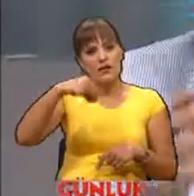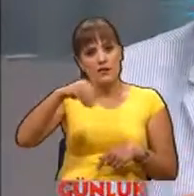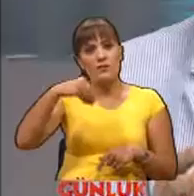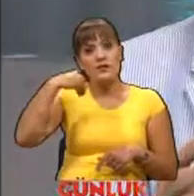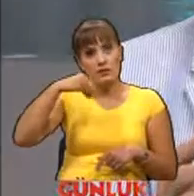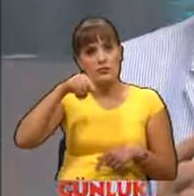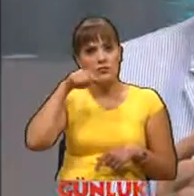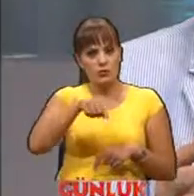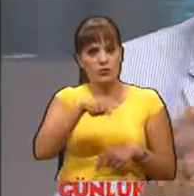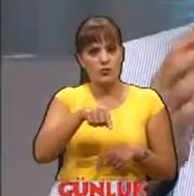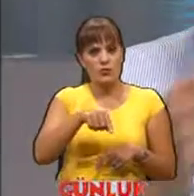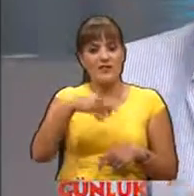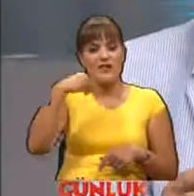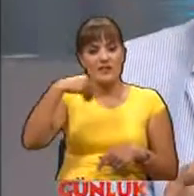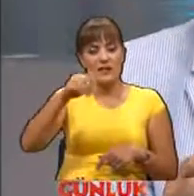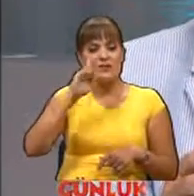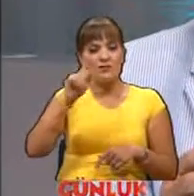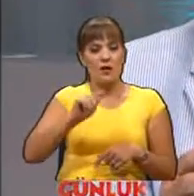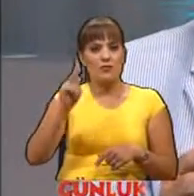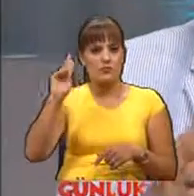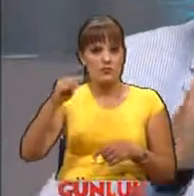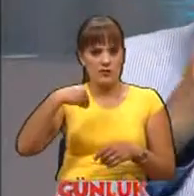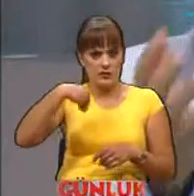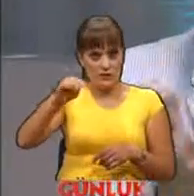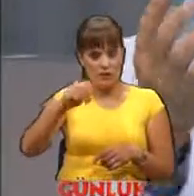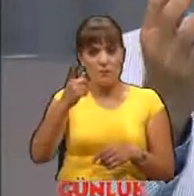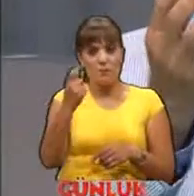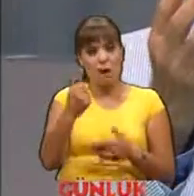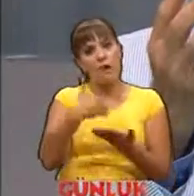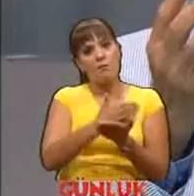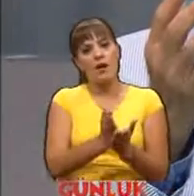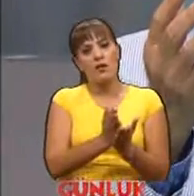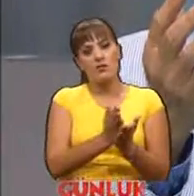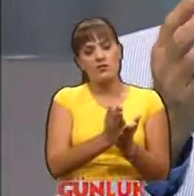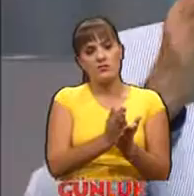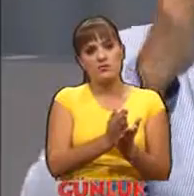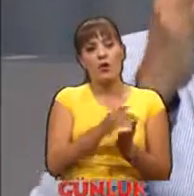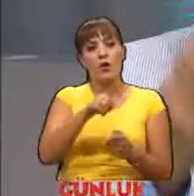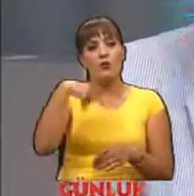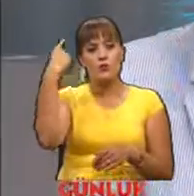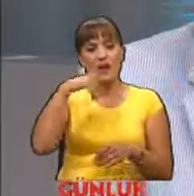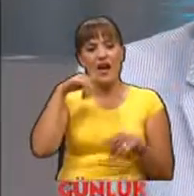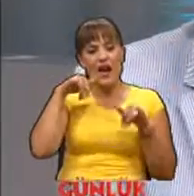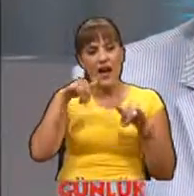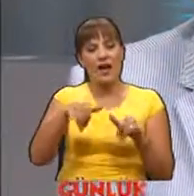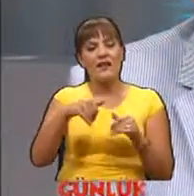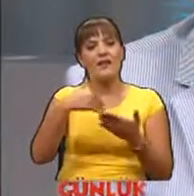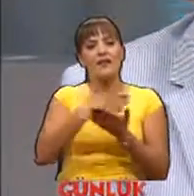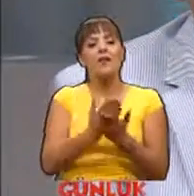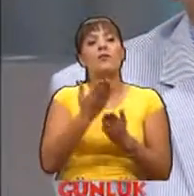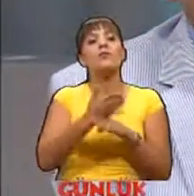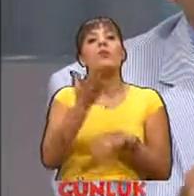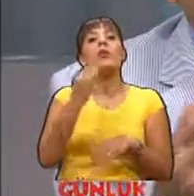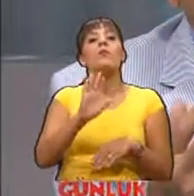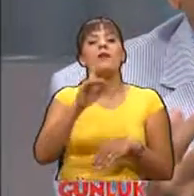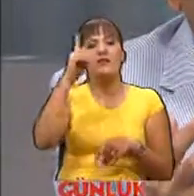satacağım, sattıracağım bunu. Satış memuru satacak. Parayı paylaştıracaksınız. O nedenle aynen taksim mümkün